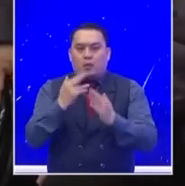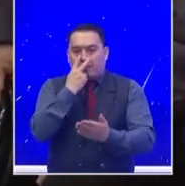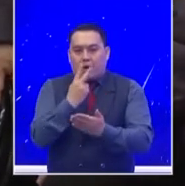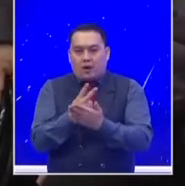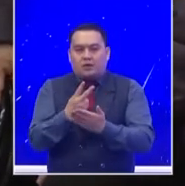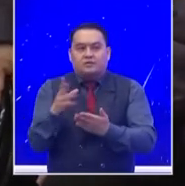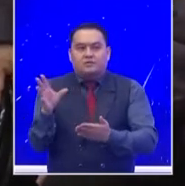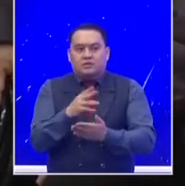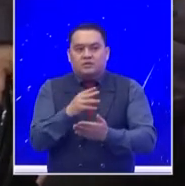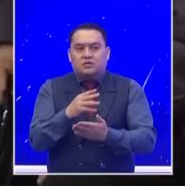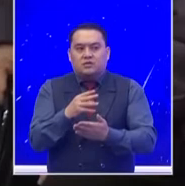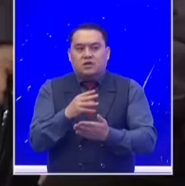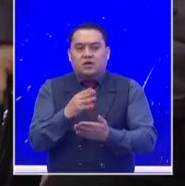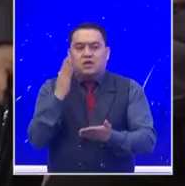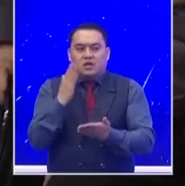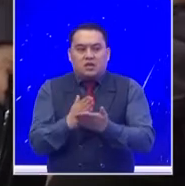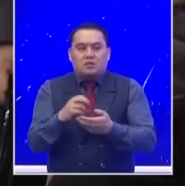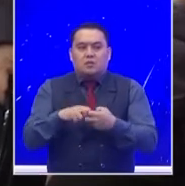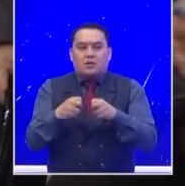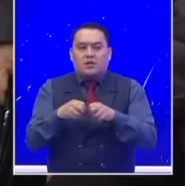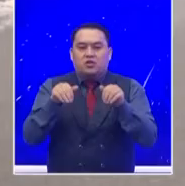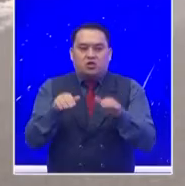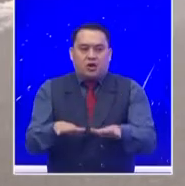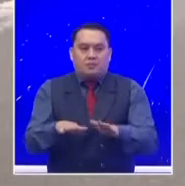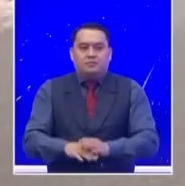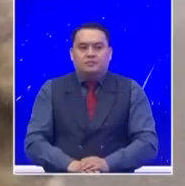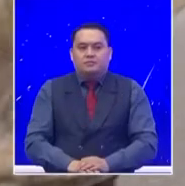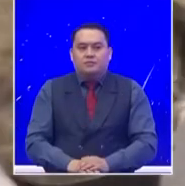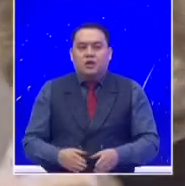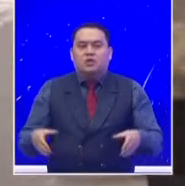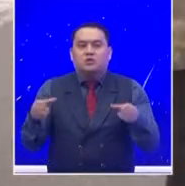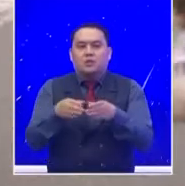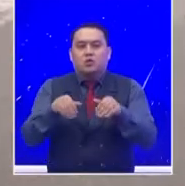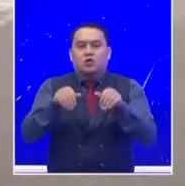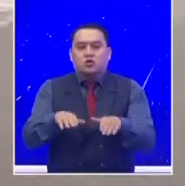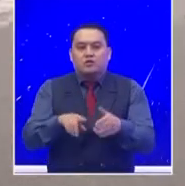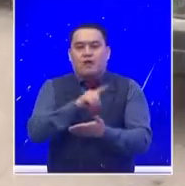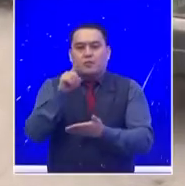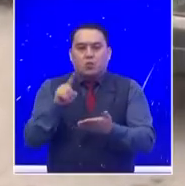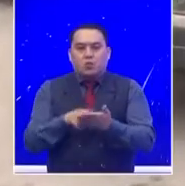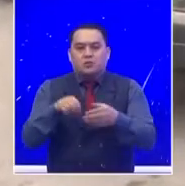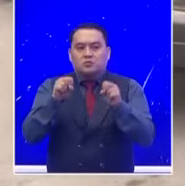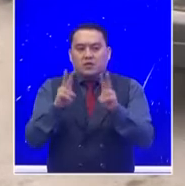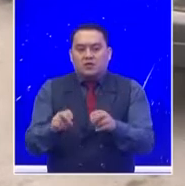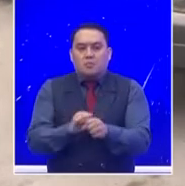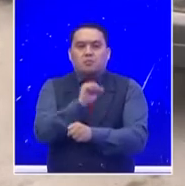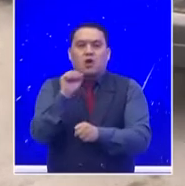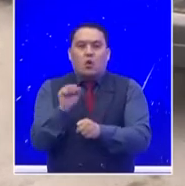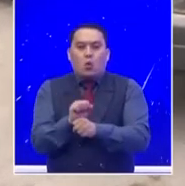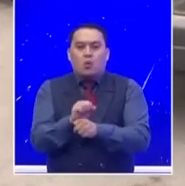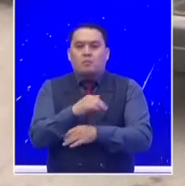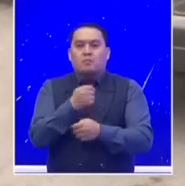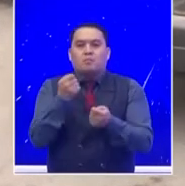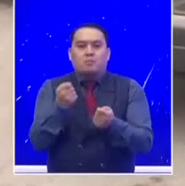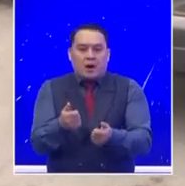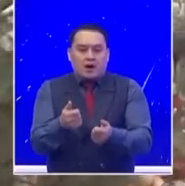все те недостатки, которые есть, и вся проблема решаема. Собравшиеся просят решить вопрос и касательно специальных парковок. Их очень